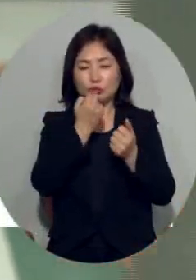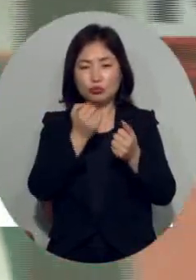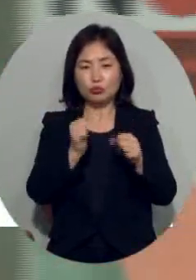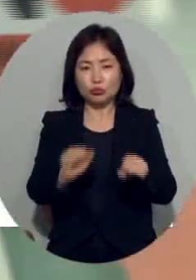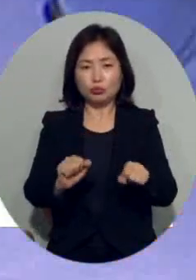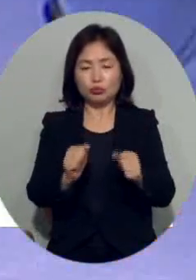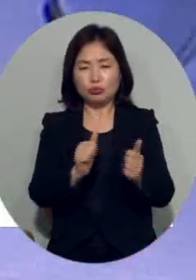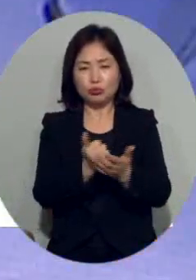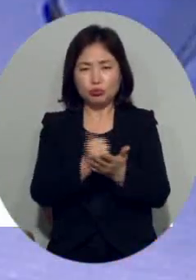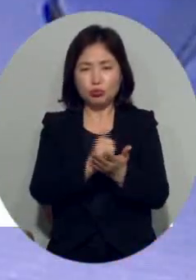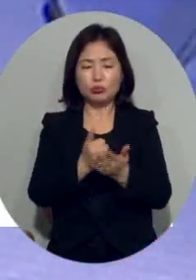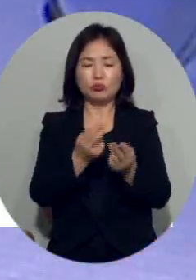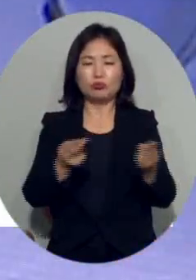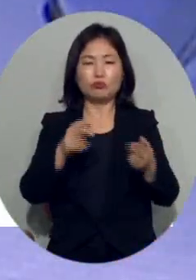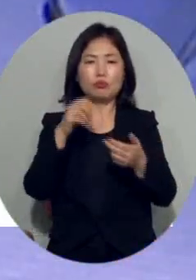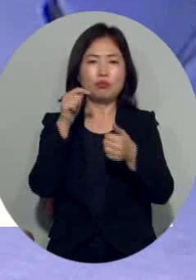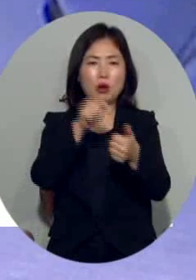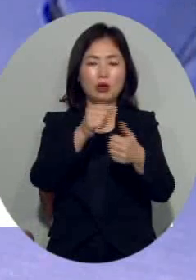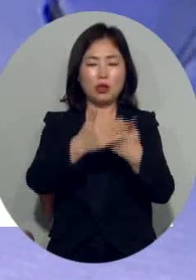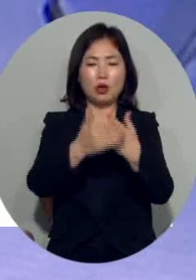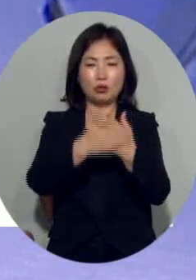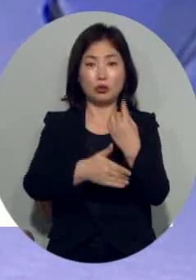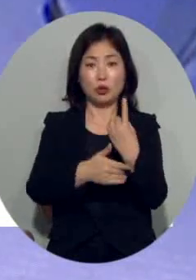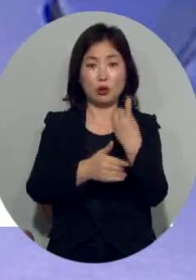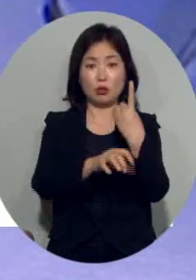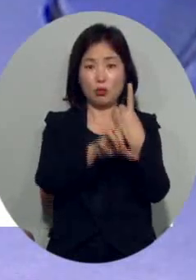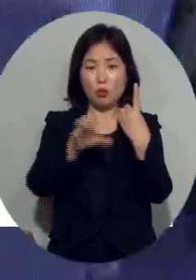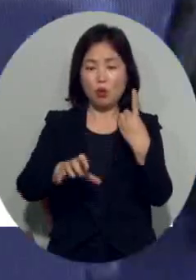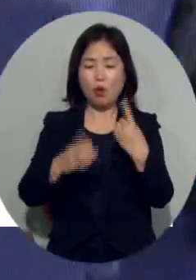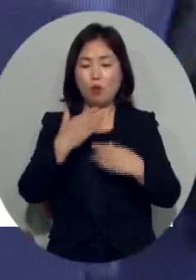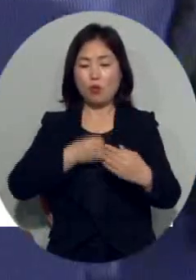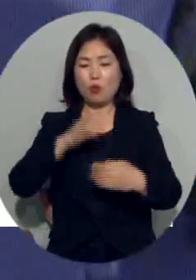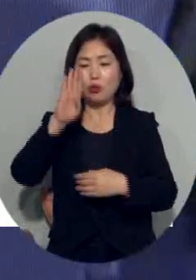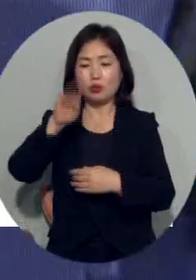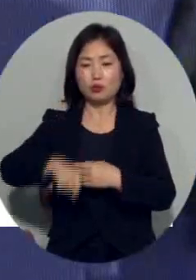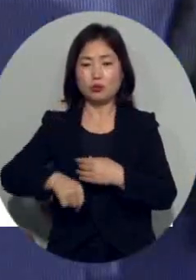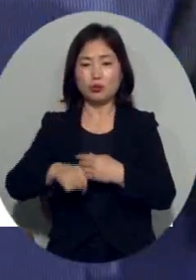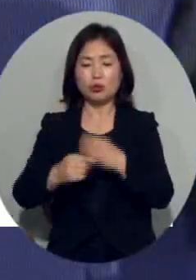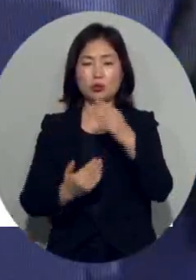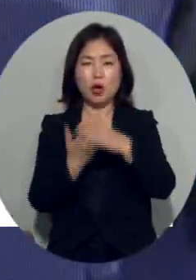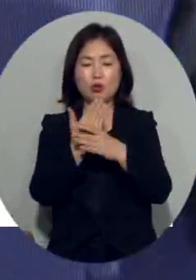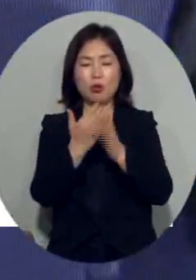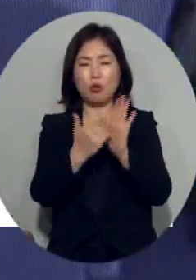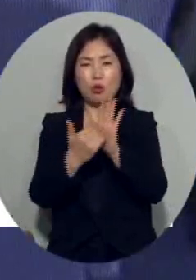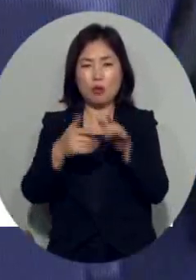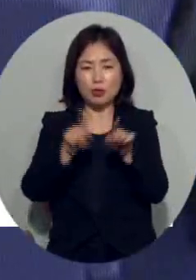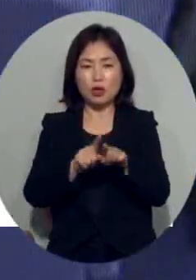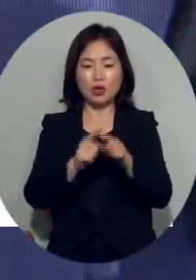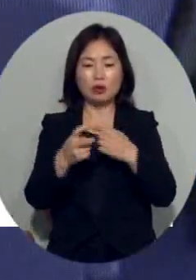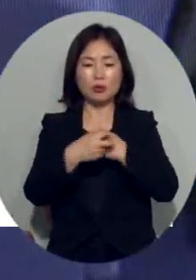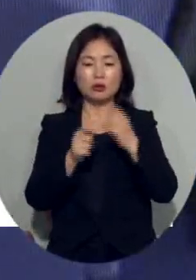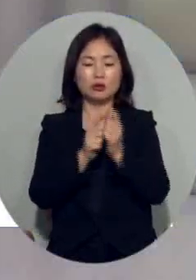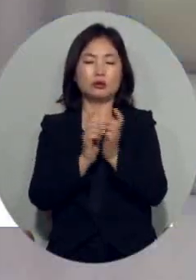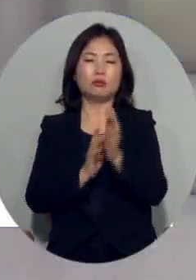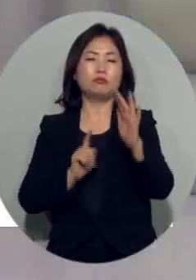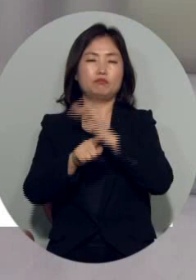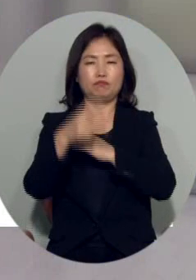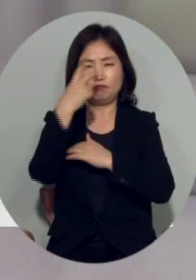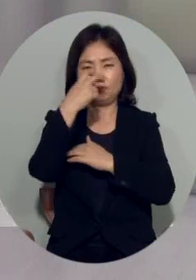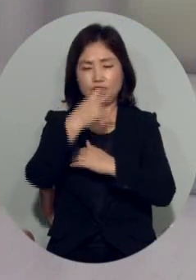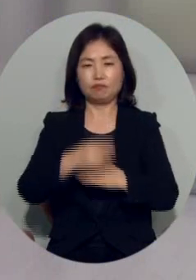설치 행정명령이 내려진 대구 11개 병원에 보건복지부 중앙사고수습본부와 함께 현장 조사를 하기로